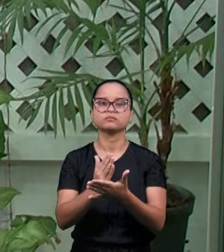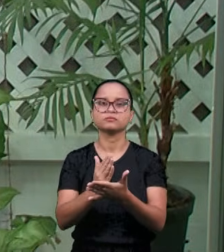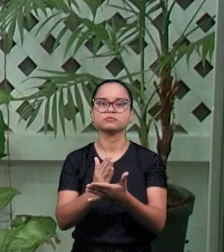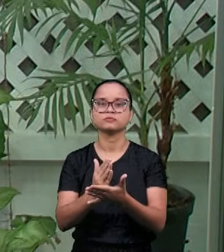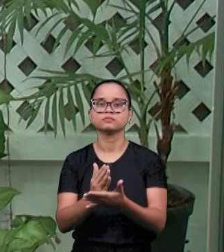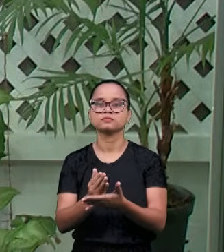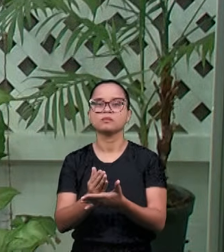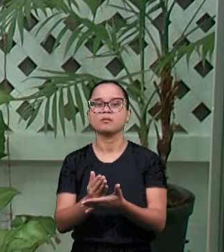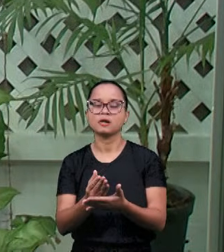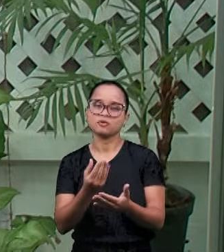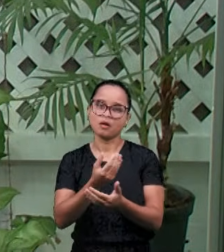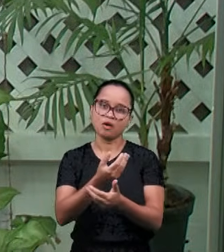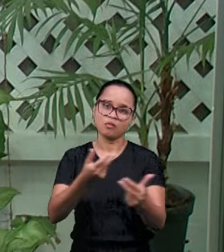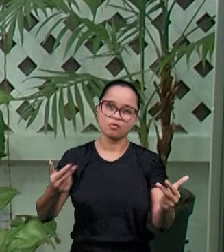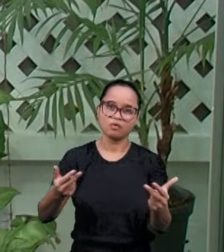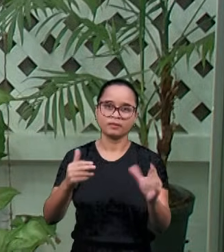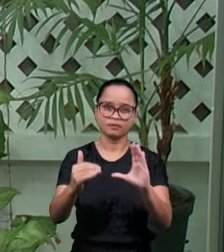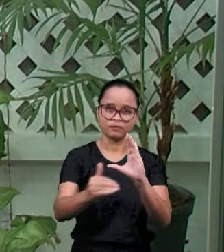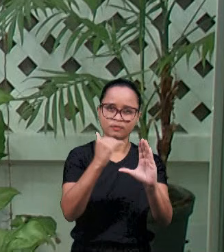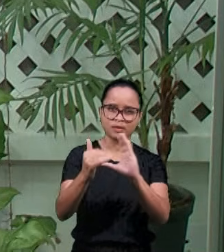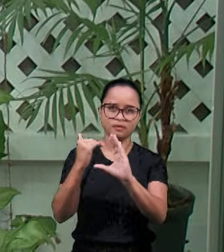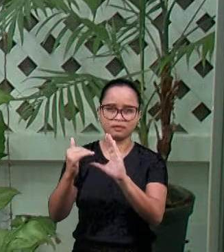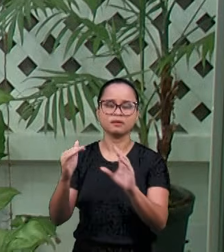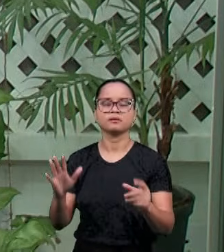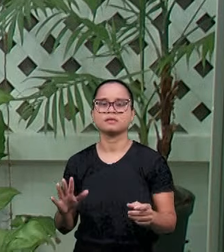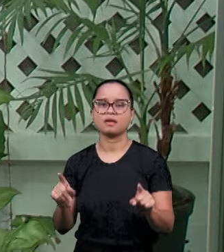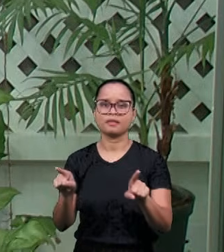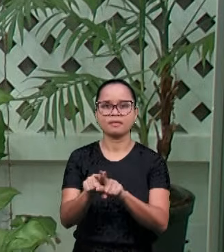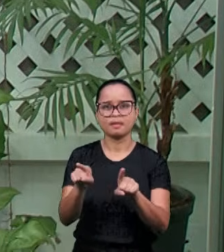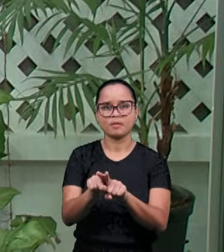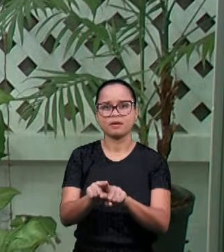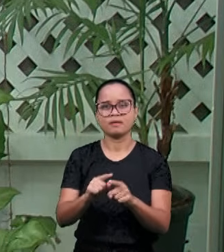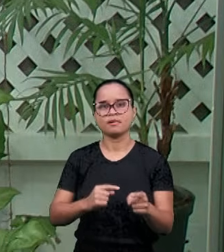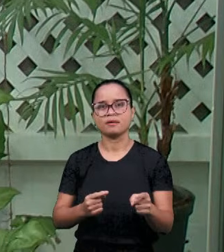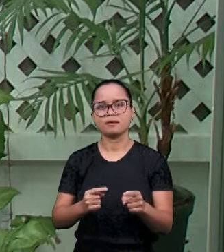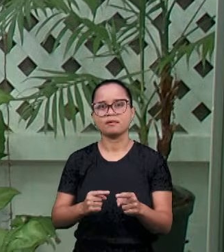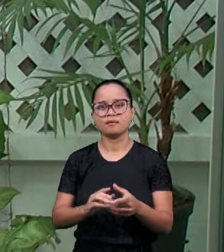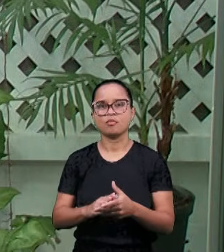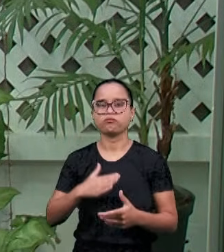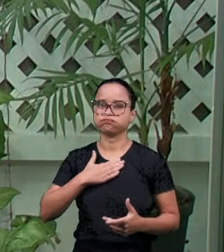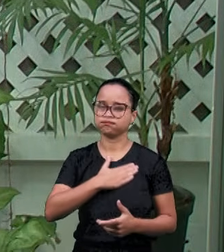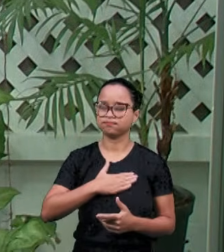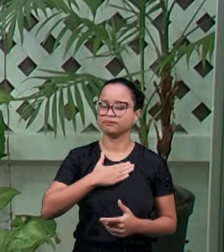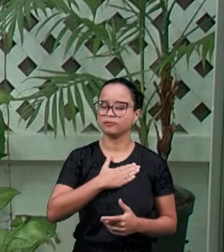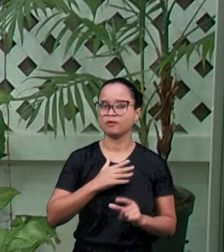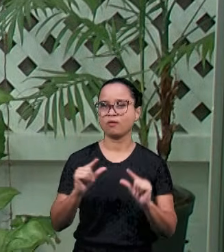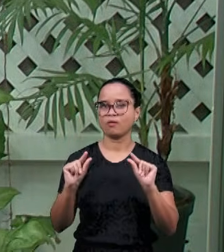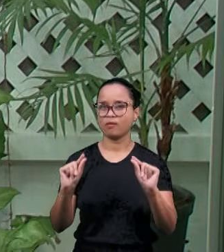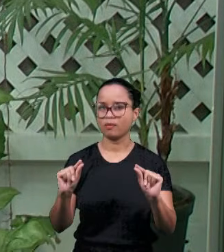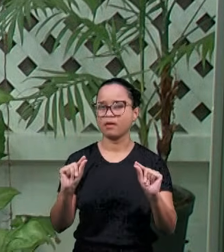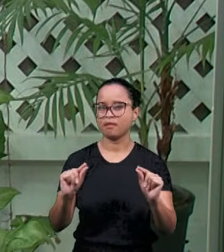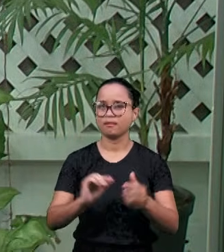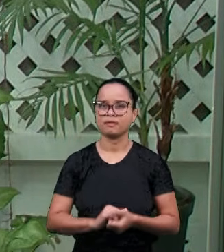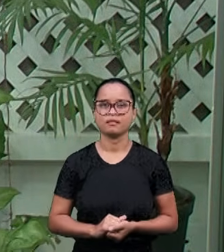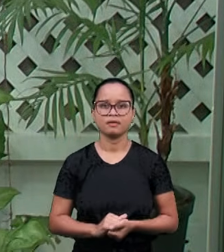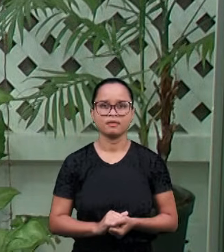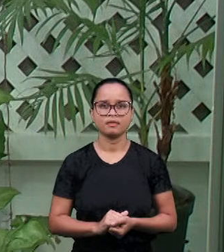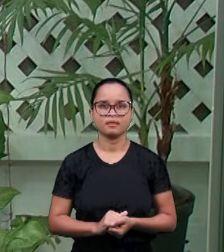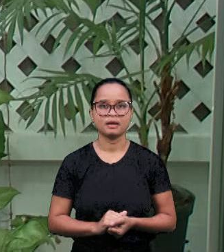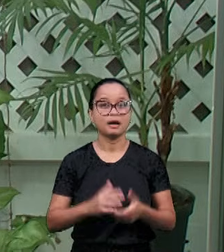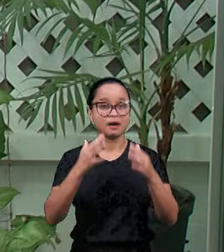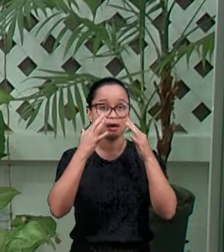quelques observations sur cette question et aussi on aimerait faire